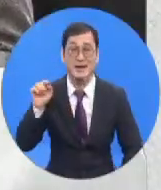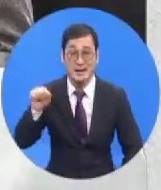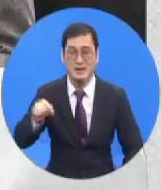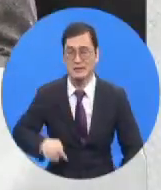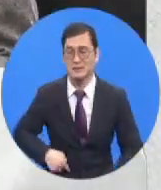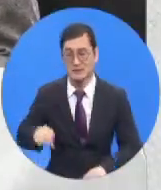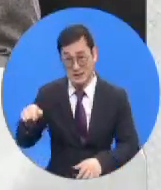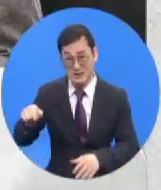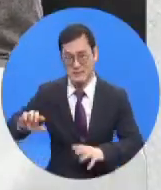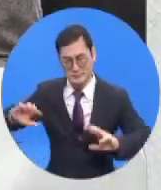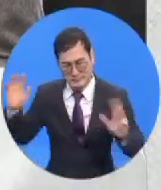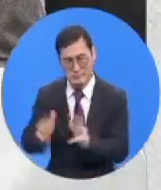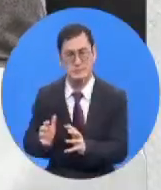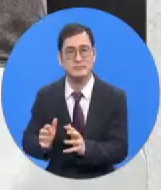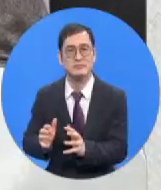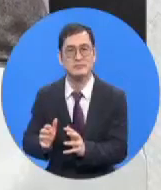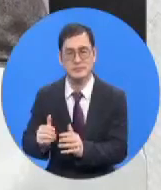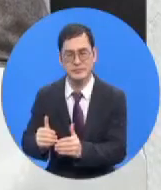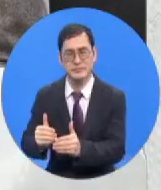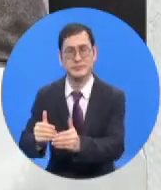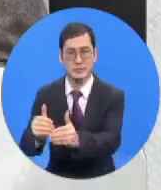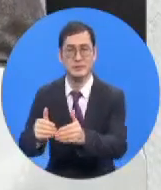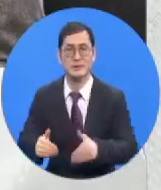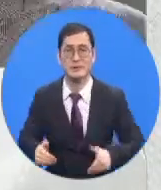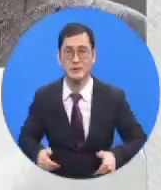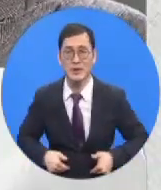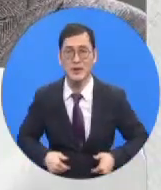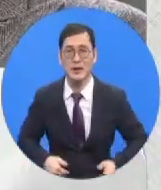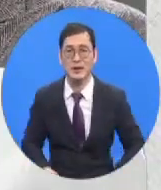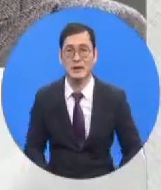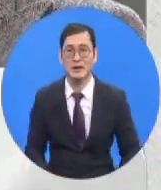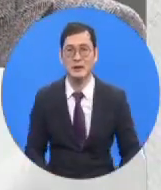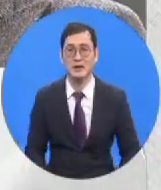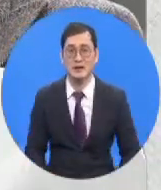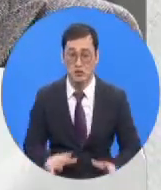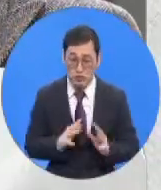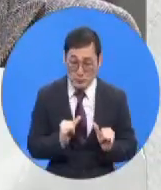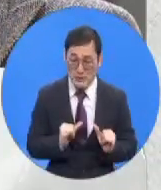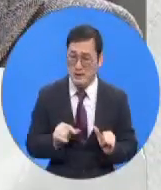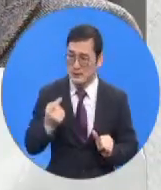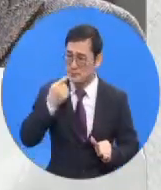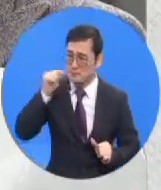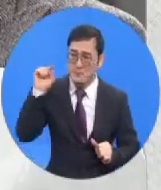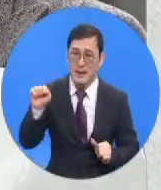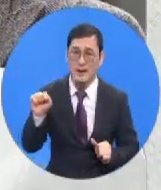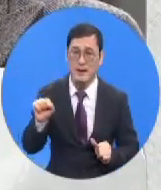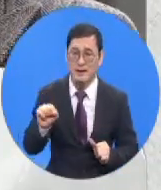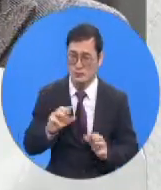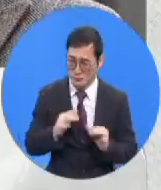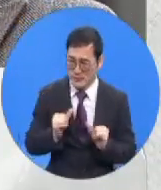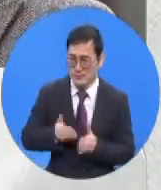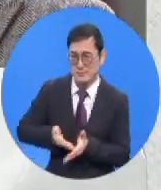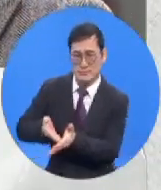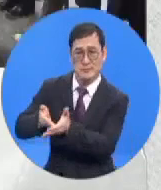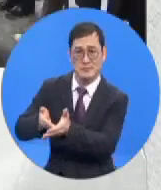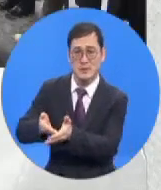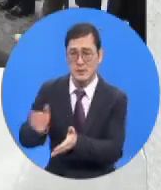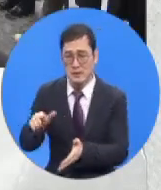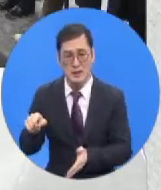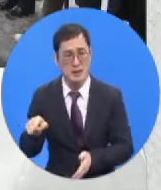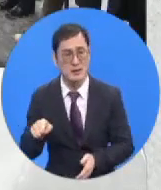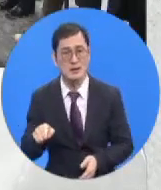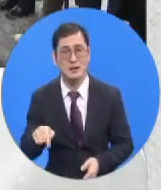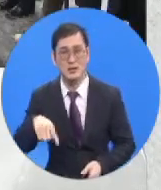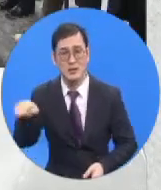이 당원들의 숙명적인 명령을 괜히 명분을 이렇게 저렇게 만들어갖고